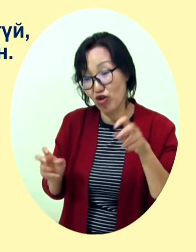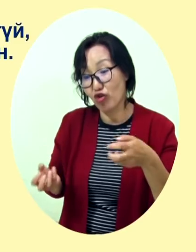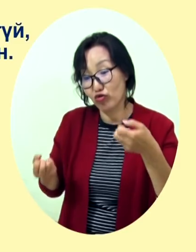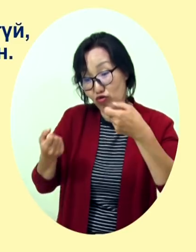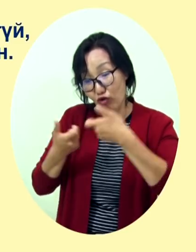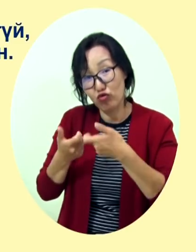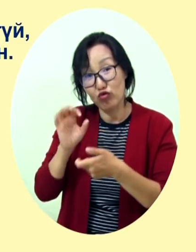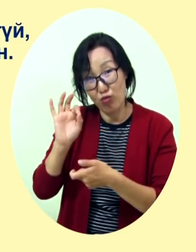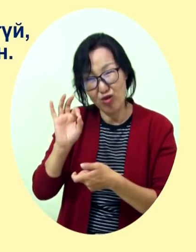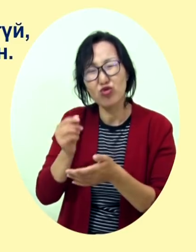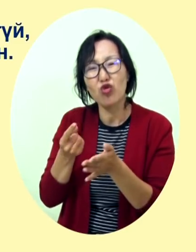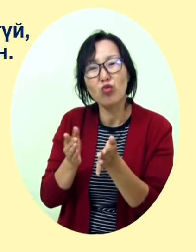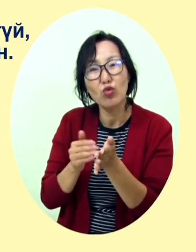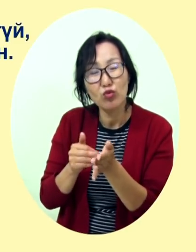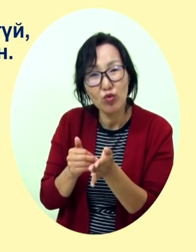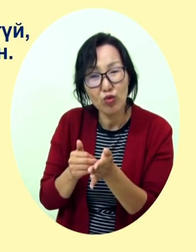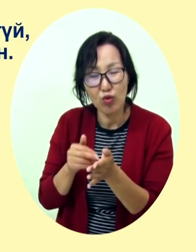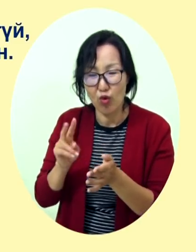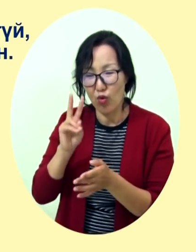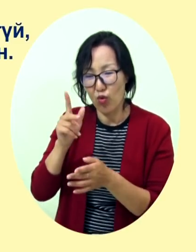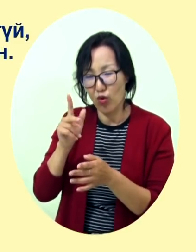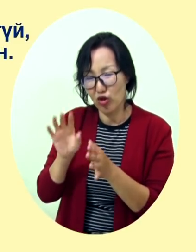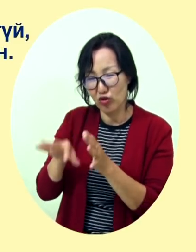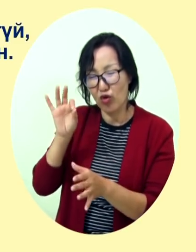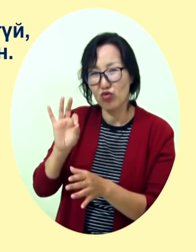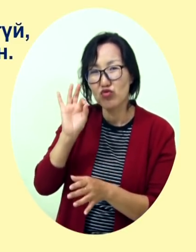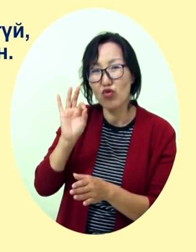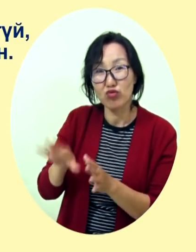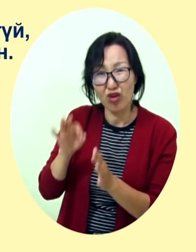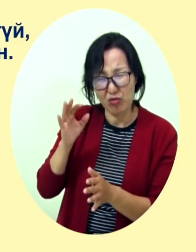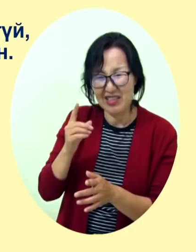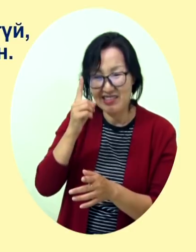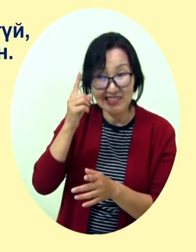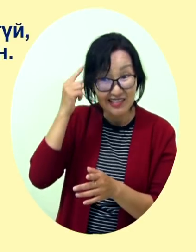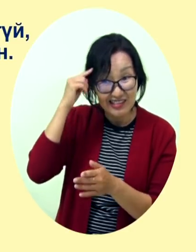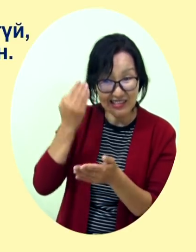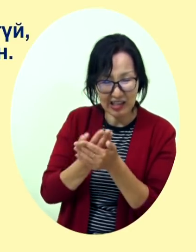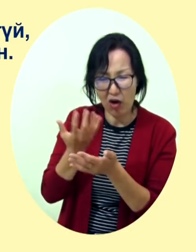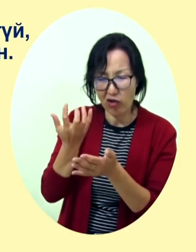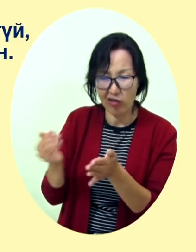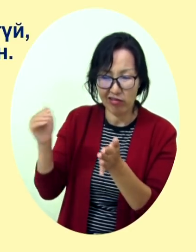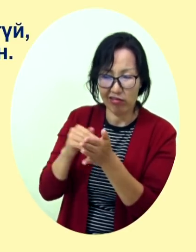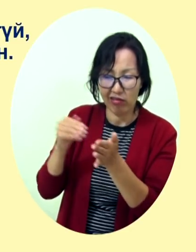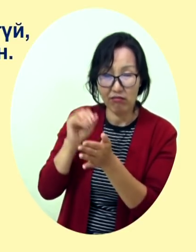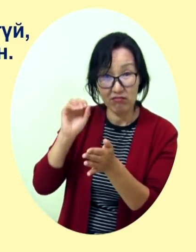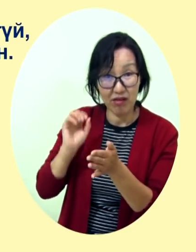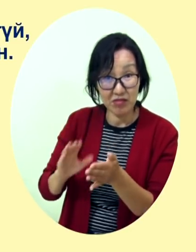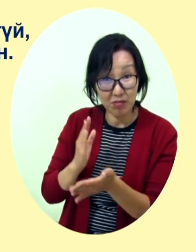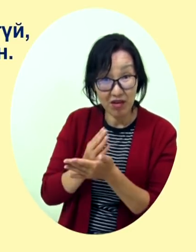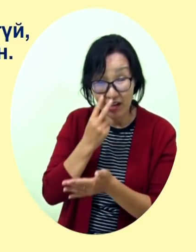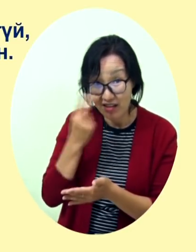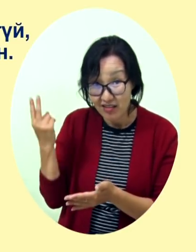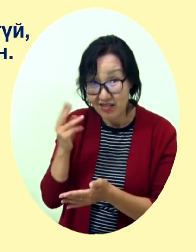мөн дутуу байна. Үгийг онож зөв сонгоогүй, нэг санааг олон дахин бичсэн ийм алдаанууд